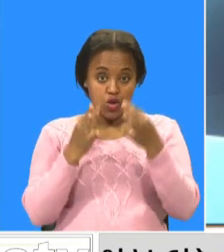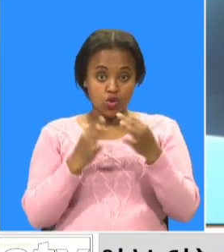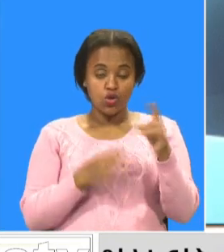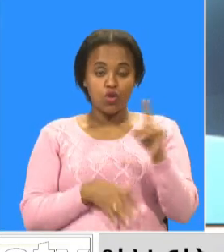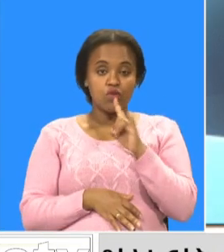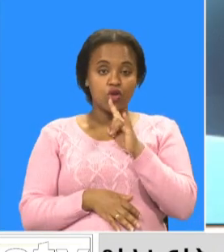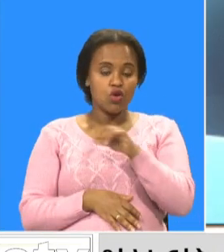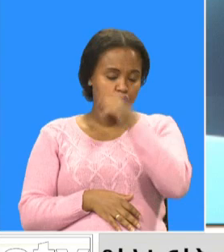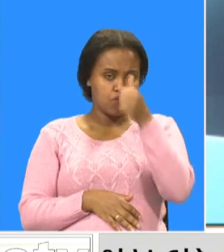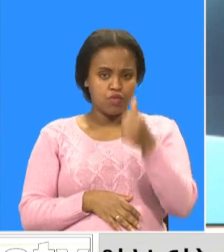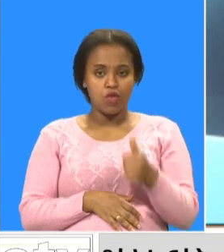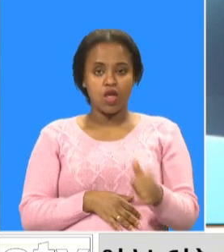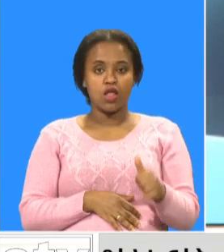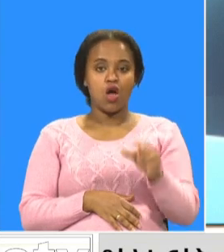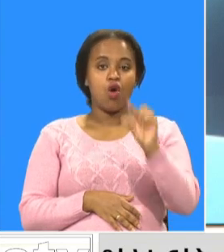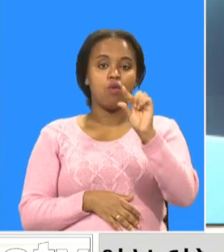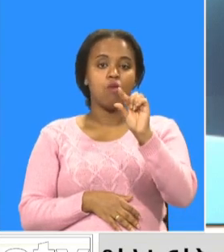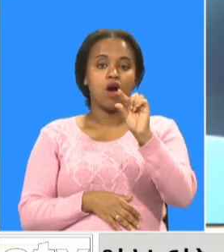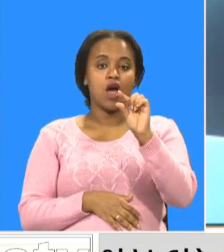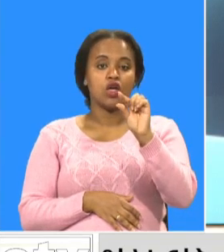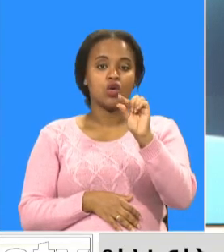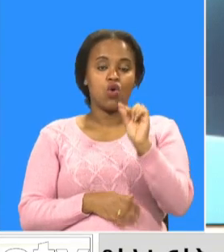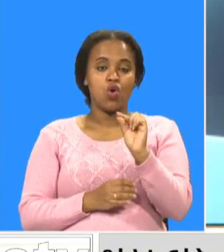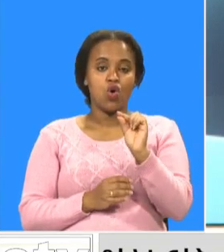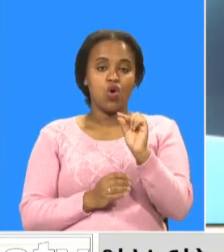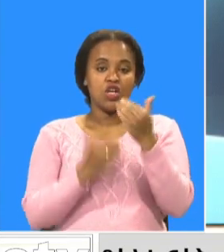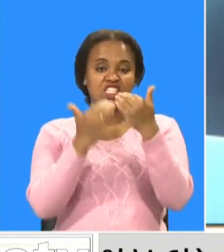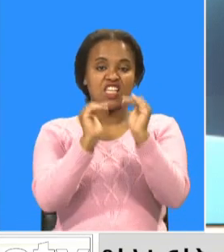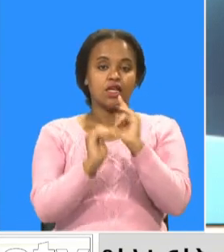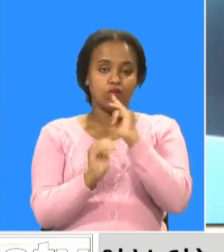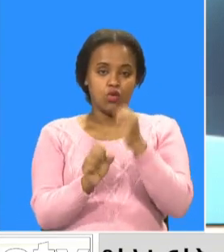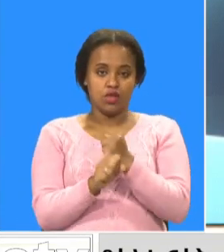ነው? በየትኛው ማይክሮ ሳይዝ ነው የተሰሩት?